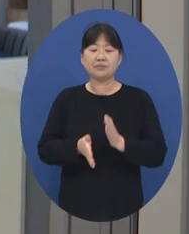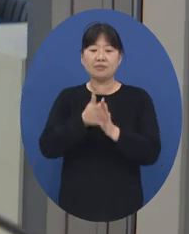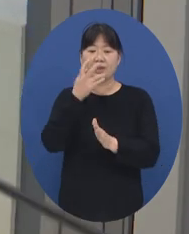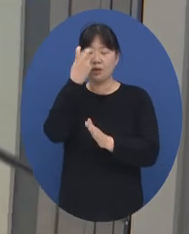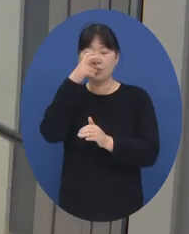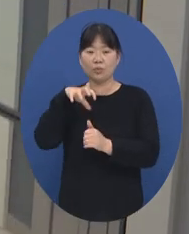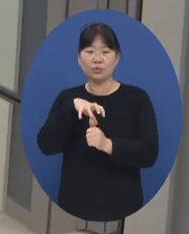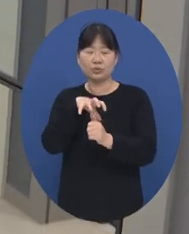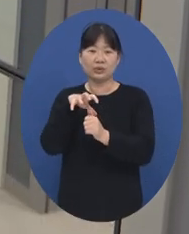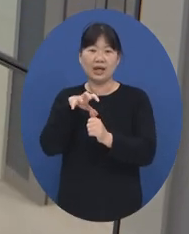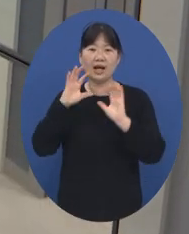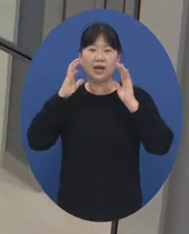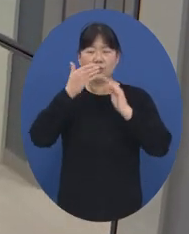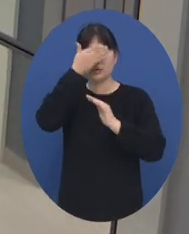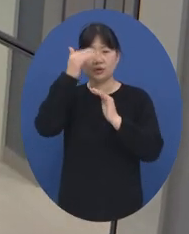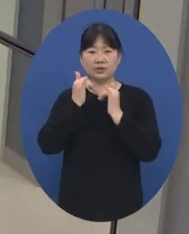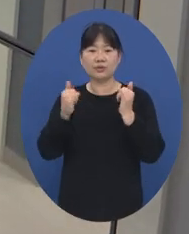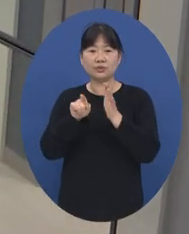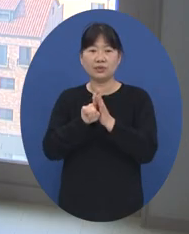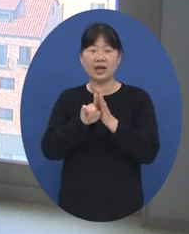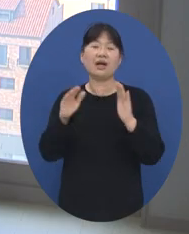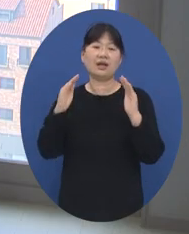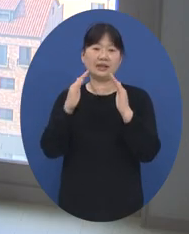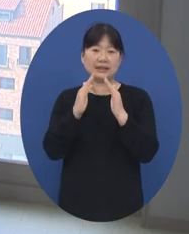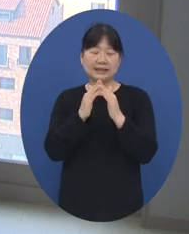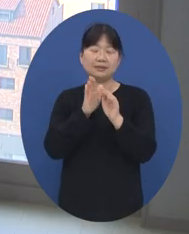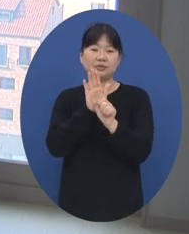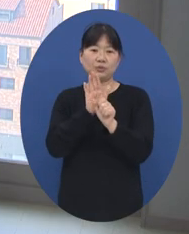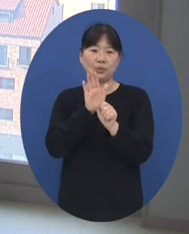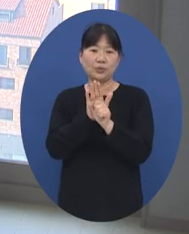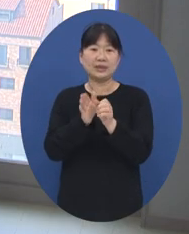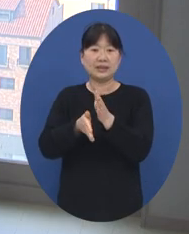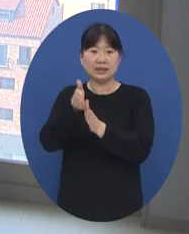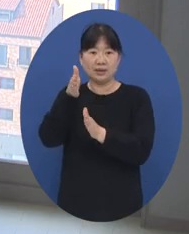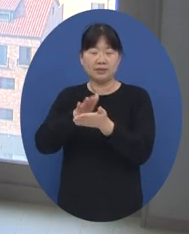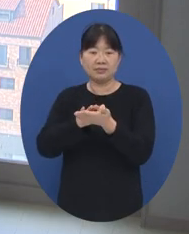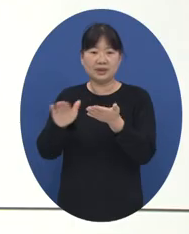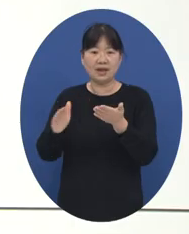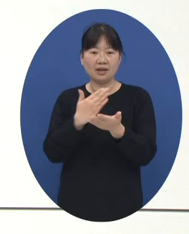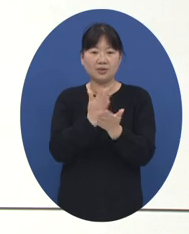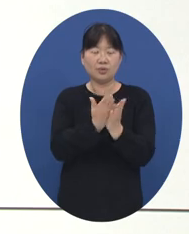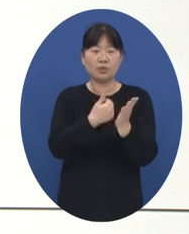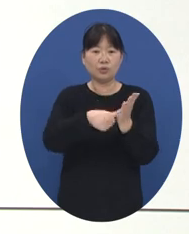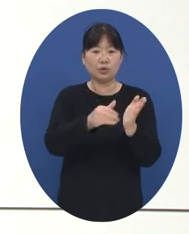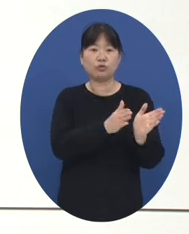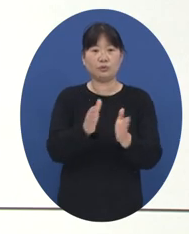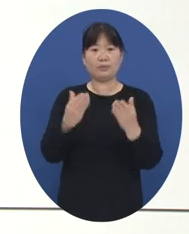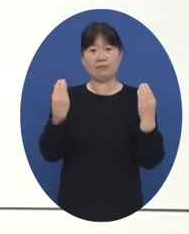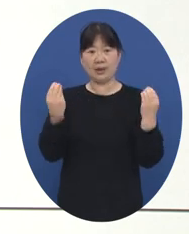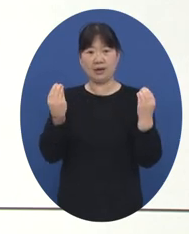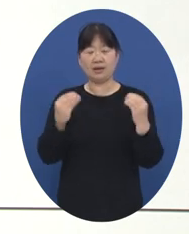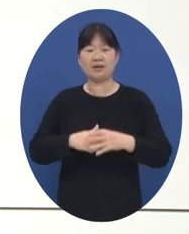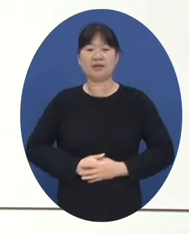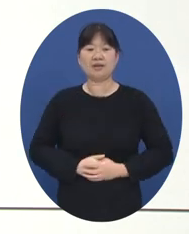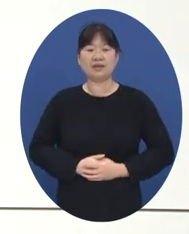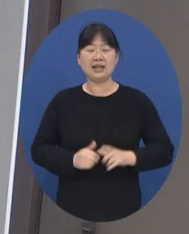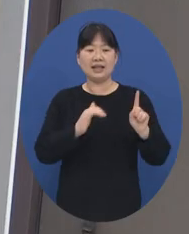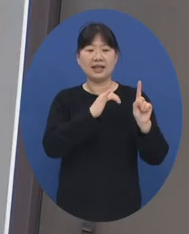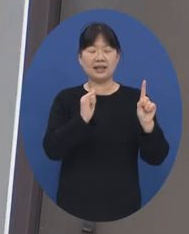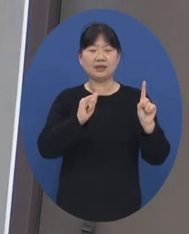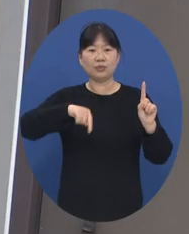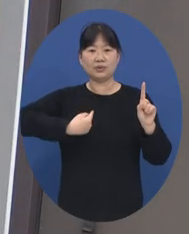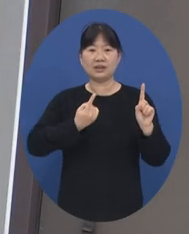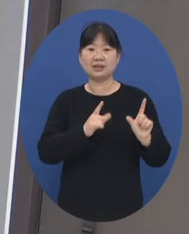시설 보호 종료 아동 청년들을 위한 주거 시설입니다. 각종 살림살이가 다 갖춰져 있습니다.